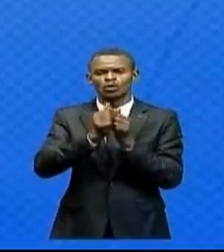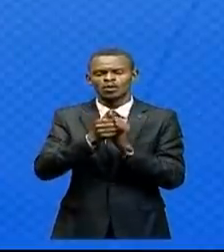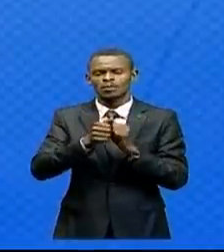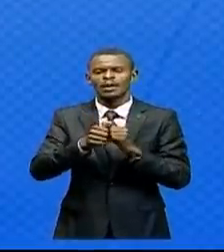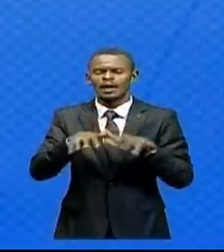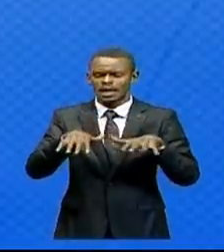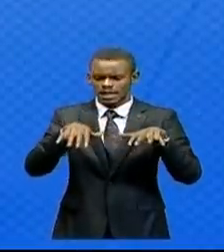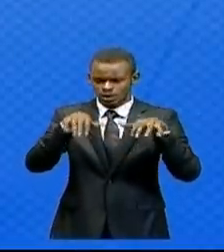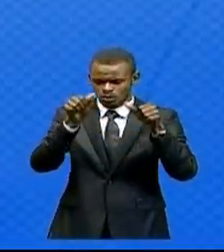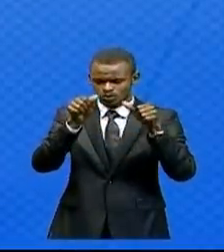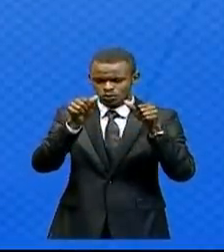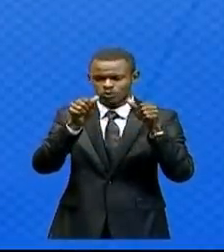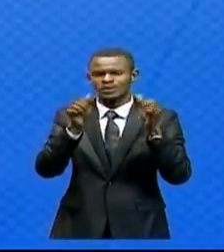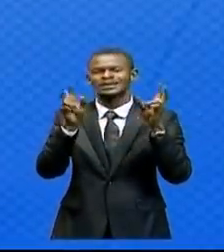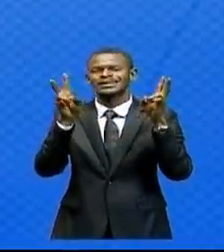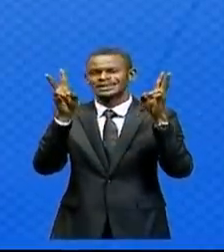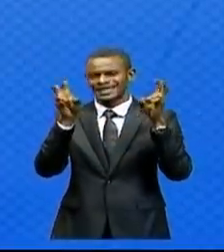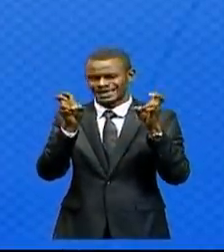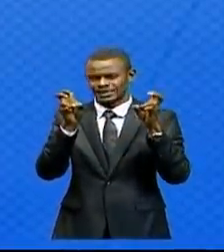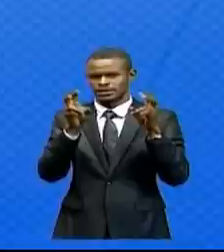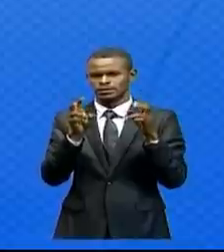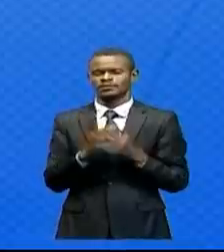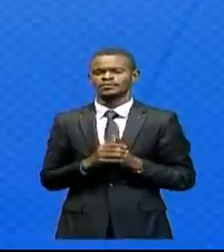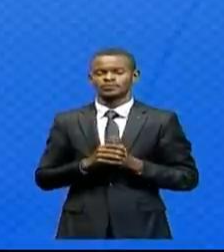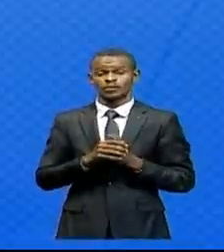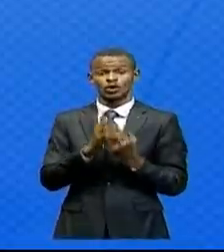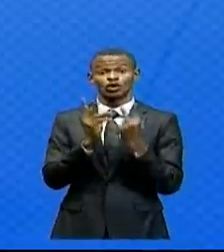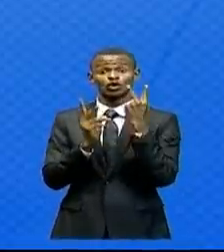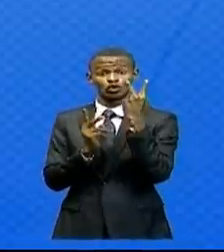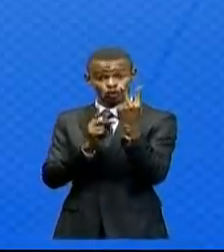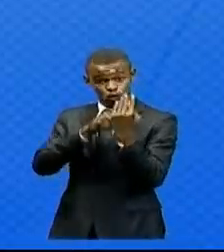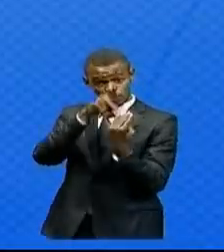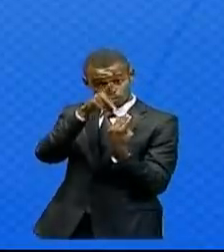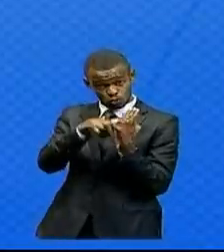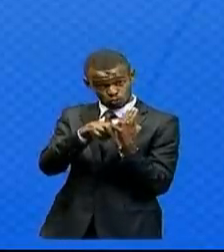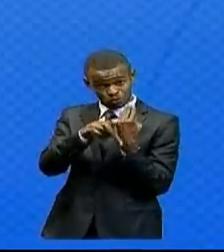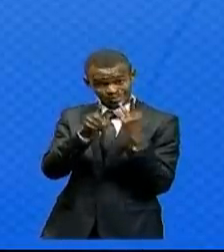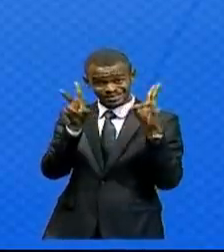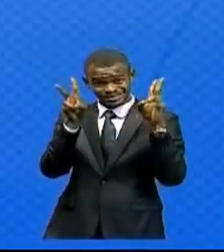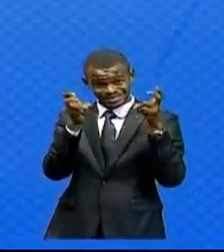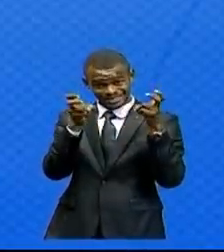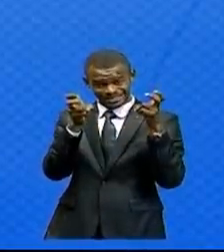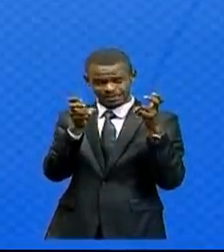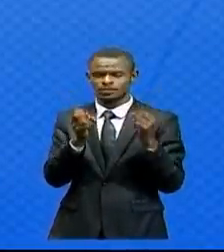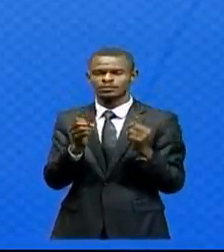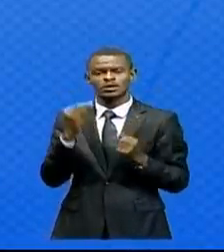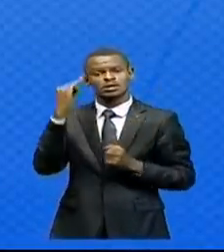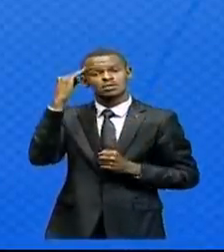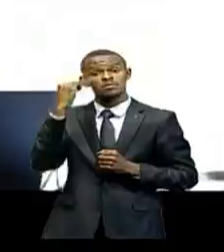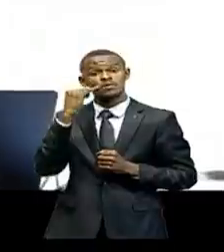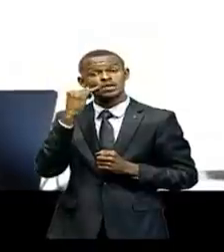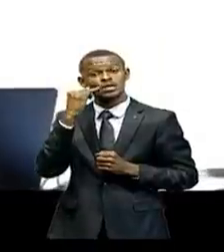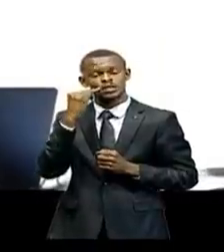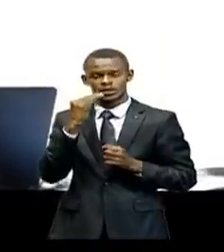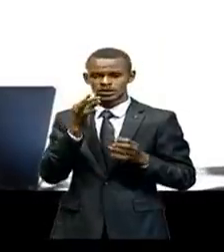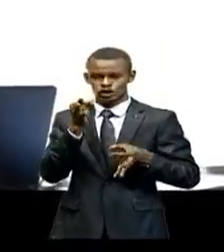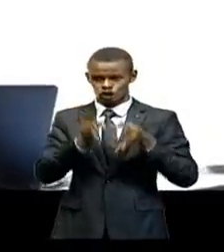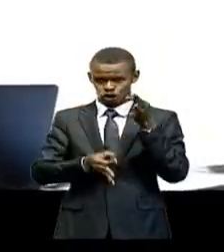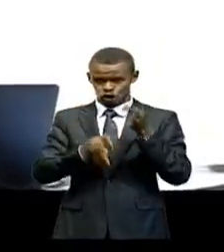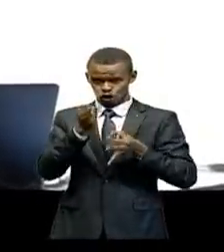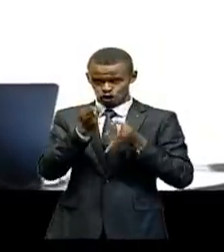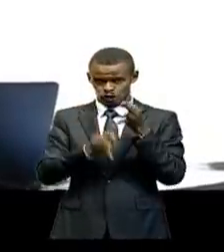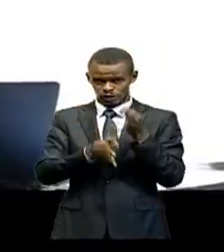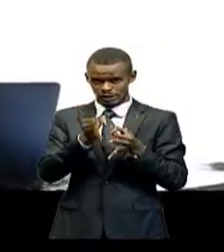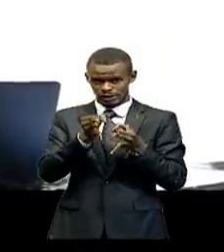texte. Deux projets d'ordonnance. La ministre d'État, ministre de la Justice et garde des Sceaux,